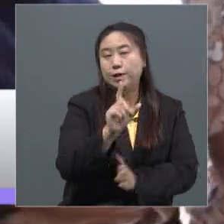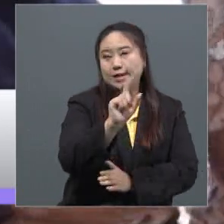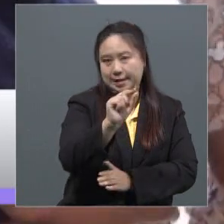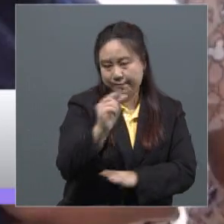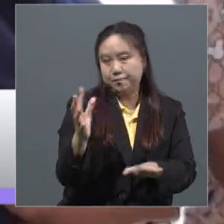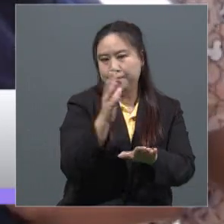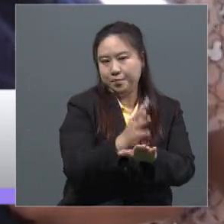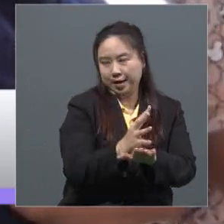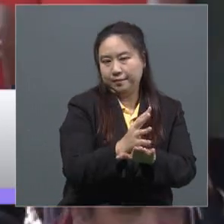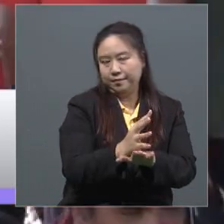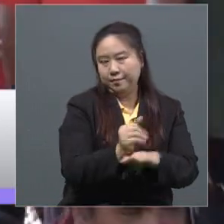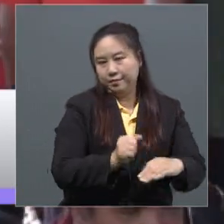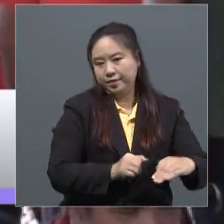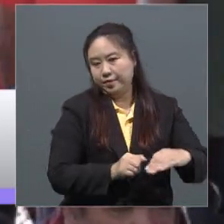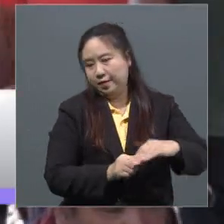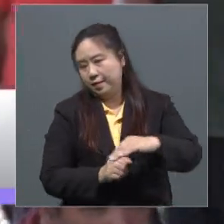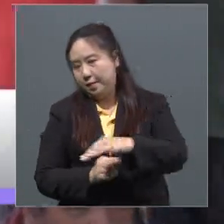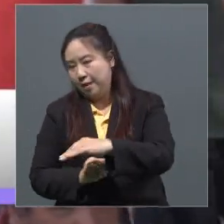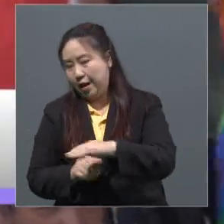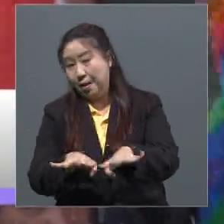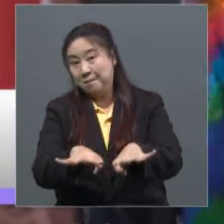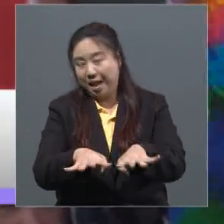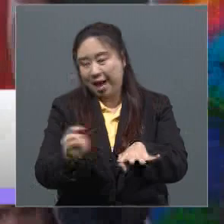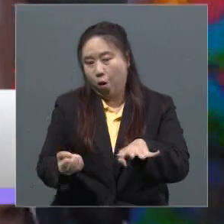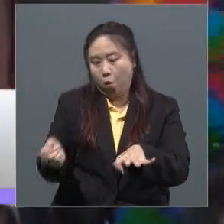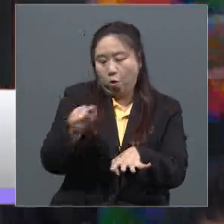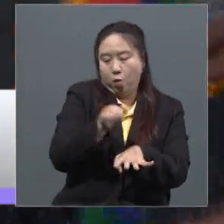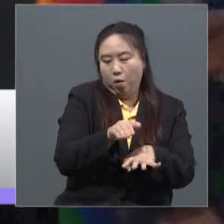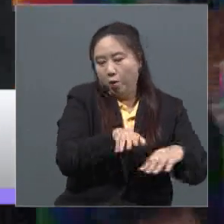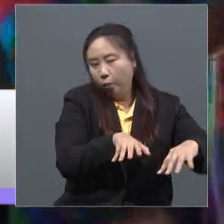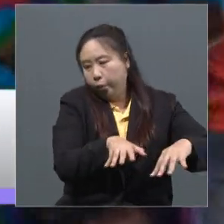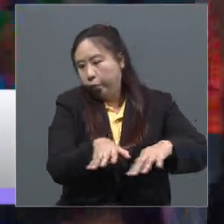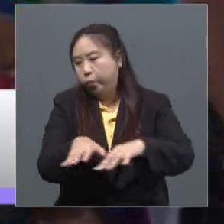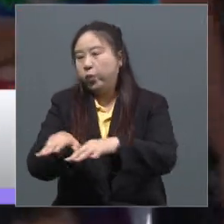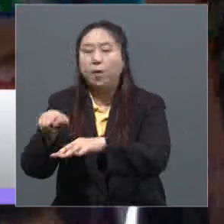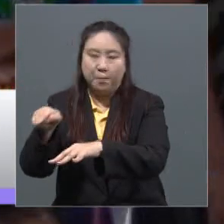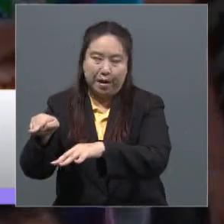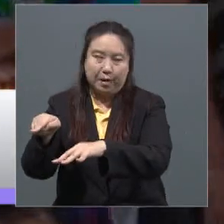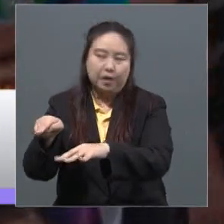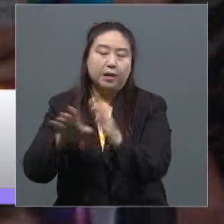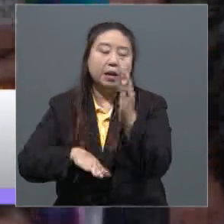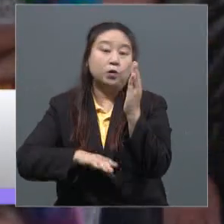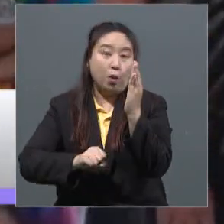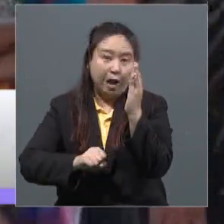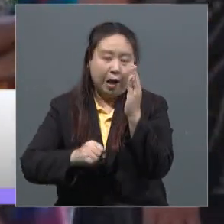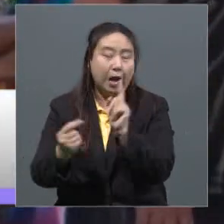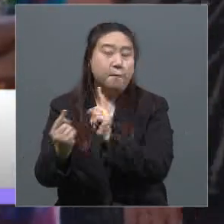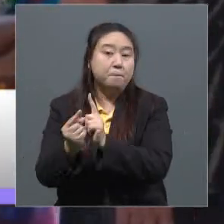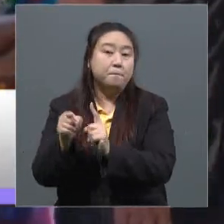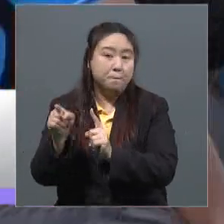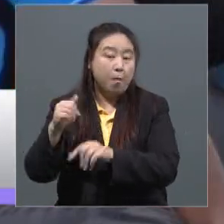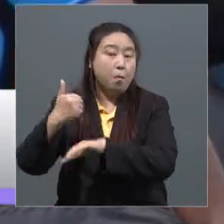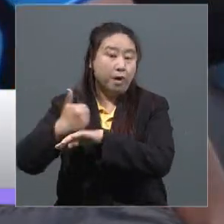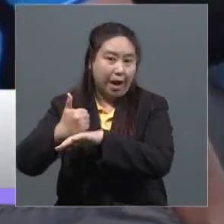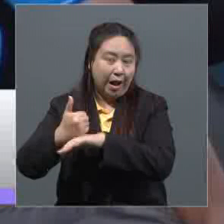ขึ้นแพขนานยนต์เพื่อข้ามฟากเข้าสู่ตัวเมืองสงขลาเข้าพบผู้ว่าราชการจังหวัดที่ศาลากลางโดยไม่ให้สื่อมวลชนเข้